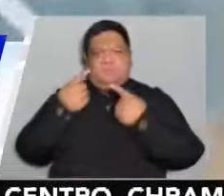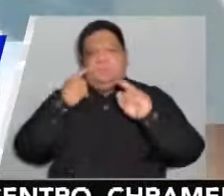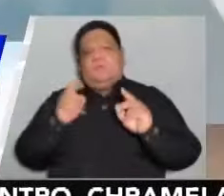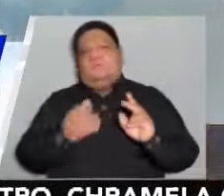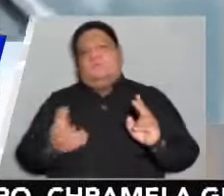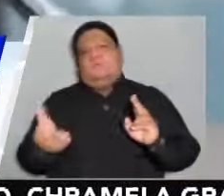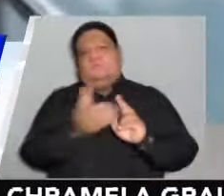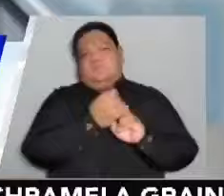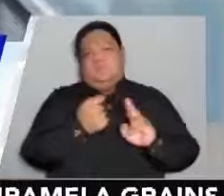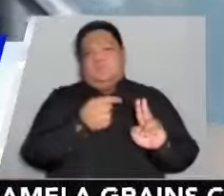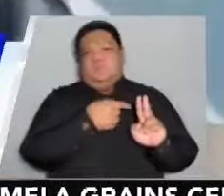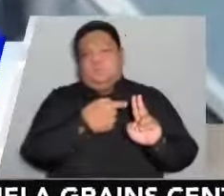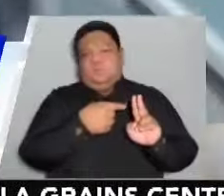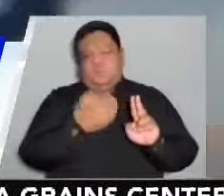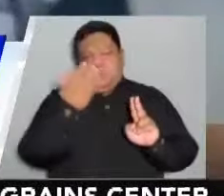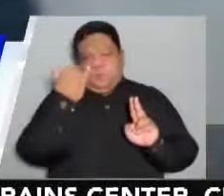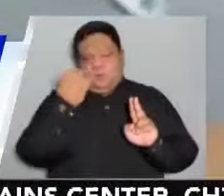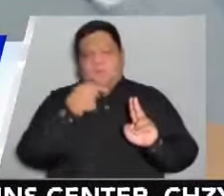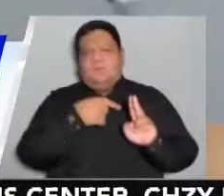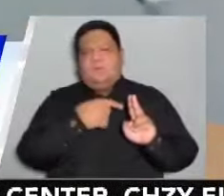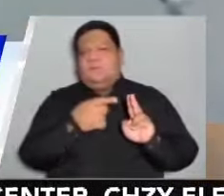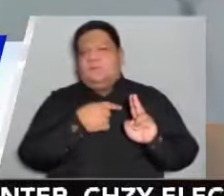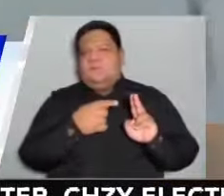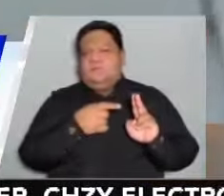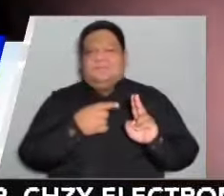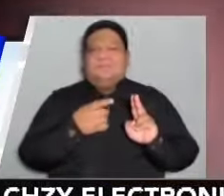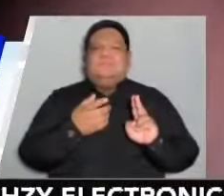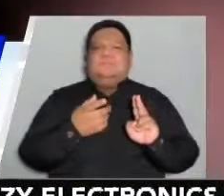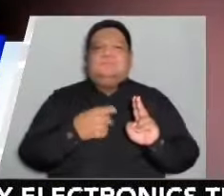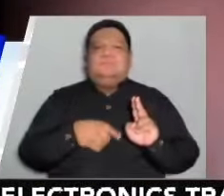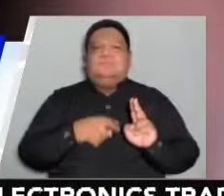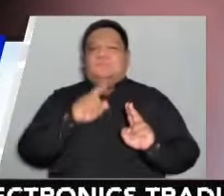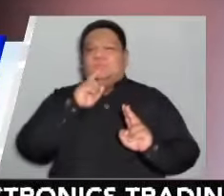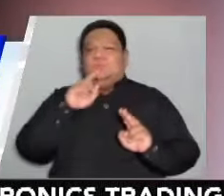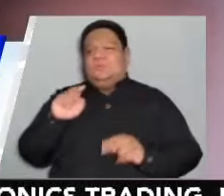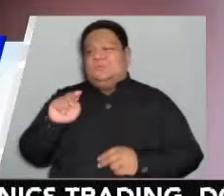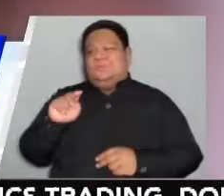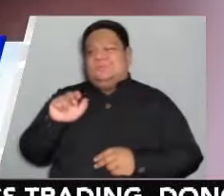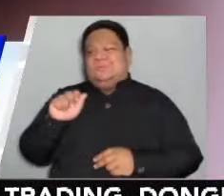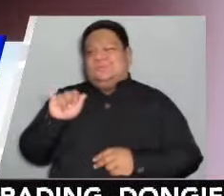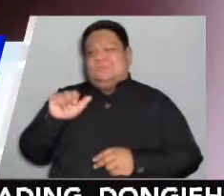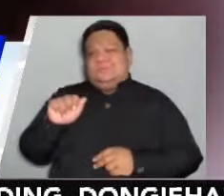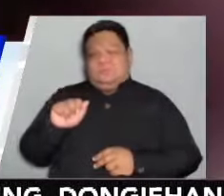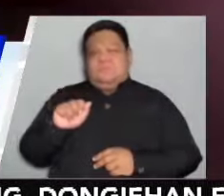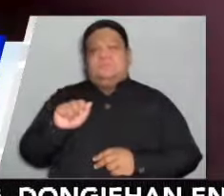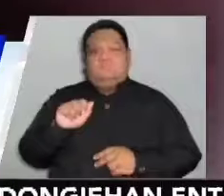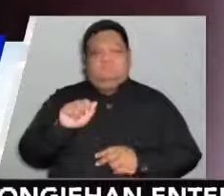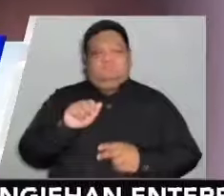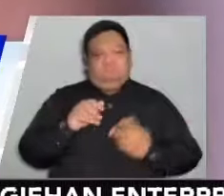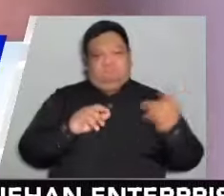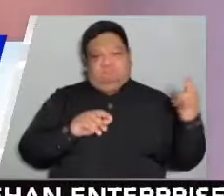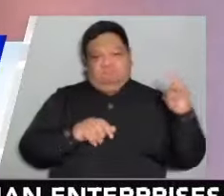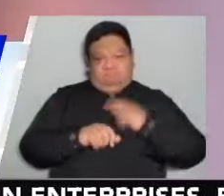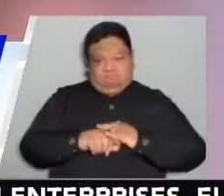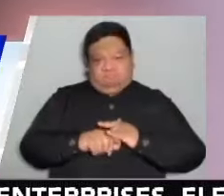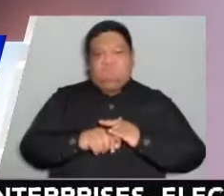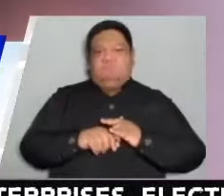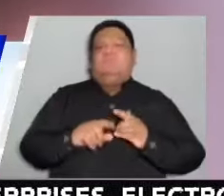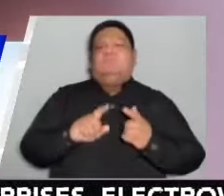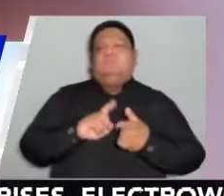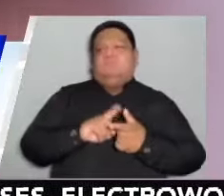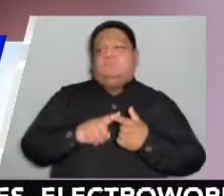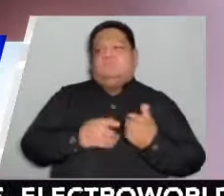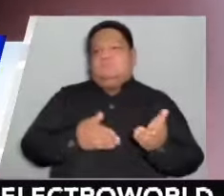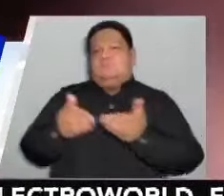silang undesirable. Mula sa Naiya, dinala sina Guo at Ong sa tanggapan ng Bureau of Immigration sa Maynila para sumailalim sa